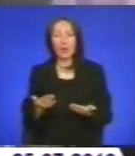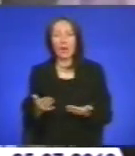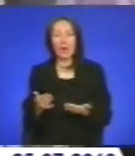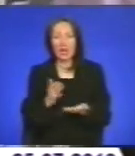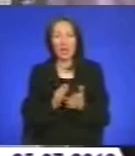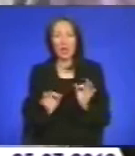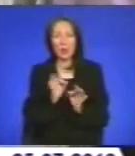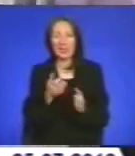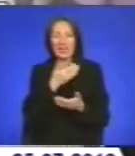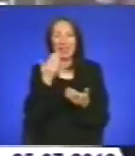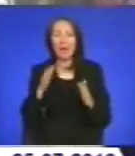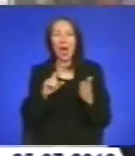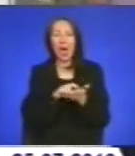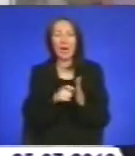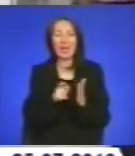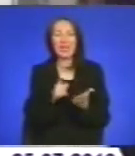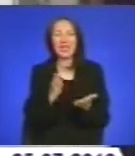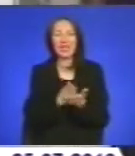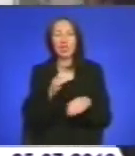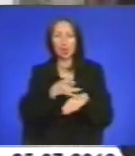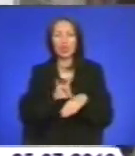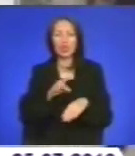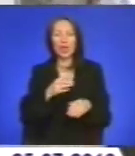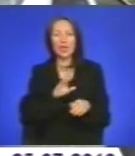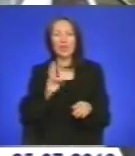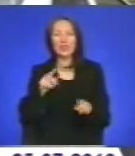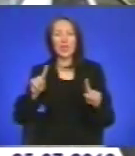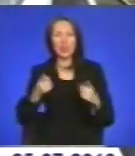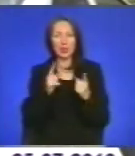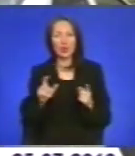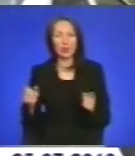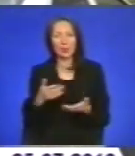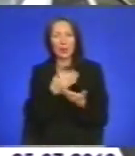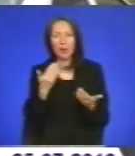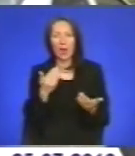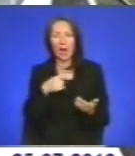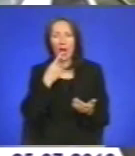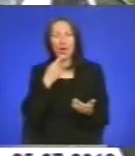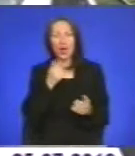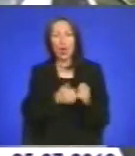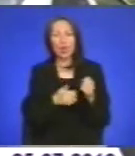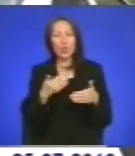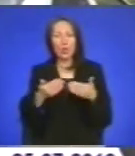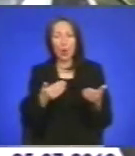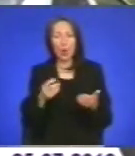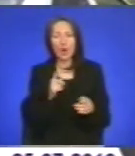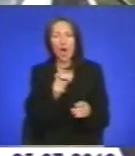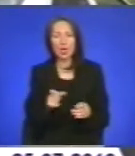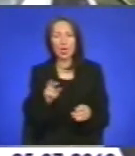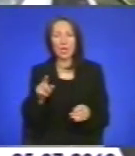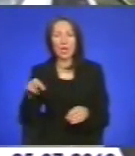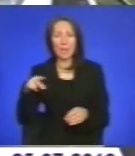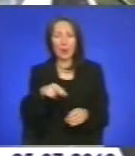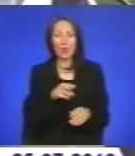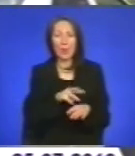можливе знущання над затриманими громадянами. Показали те, що кожен крок громадянина, який доставляється до органів внутрішніх справ, він фіксується